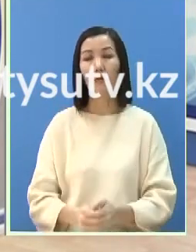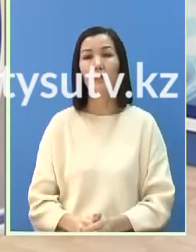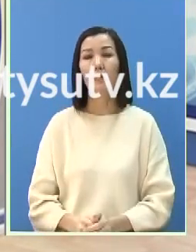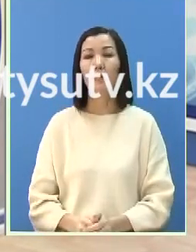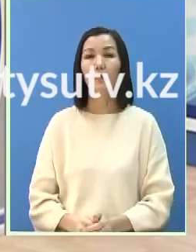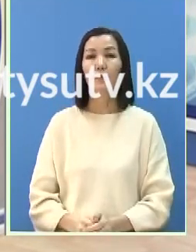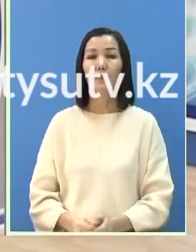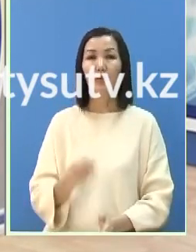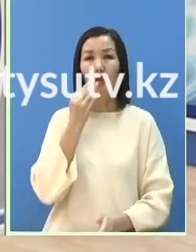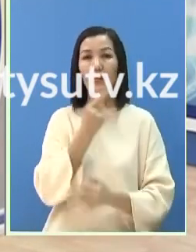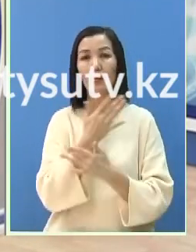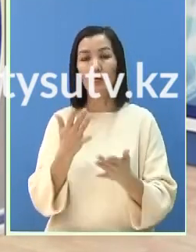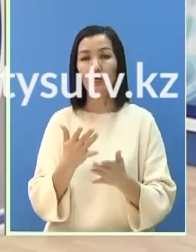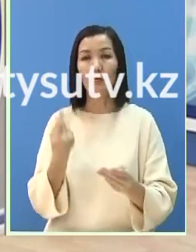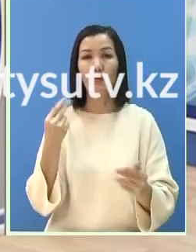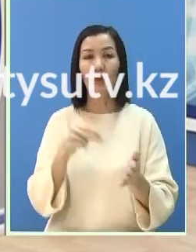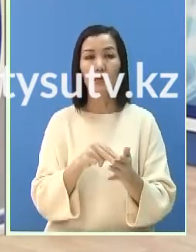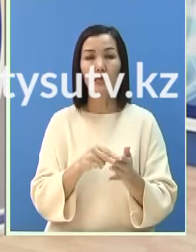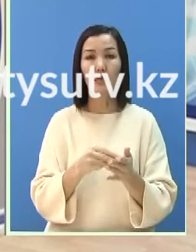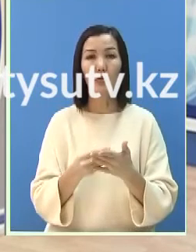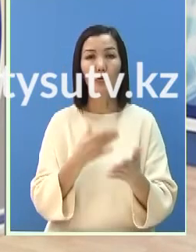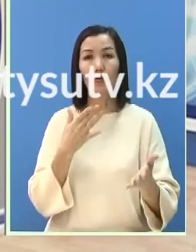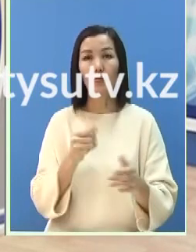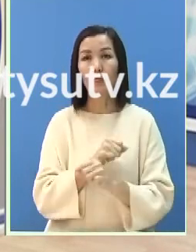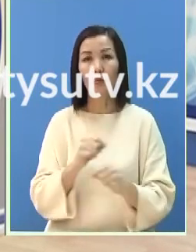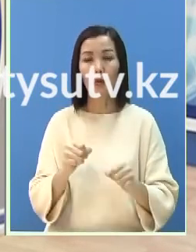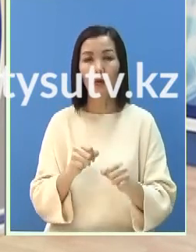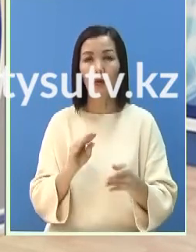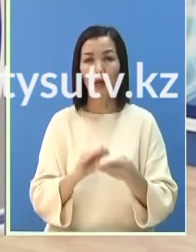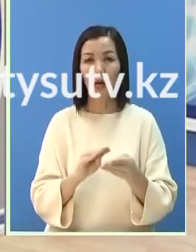жаңағы азық-түліктің бағасын қазіргі таңда үлкендетіп емес, кішкене